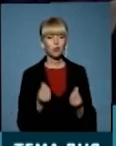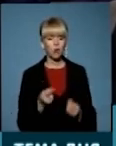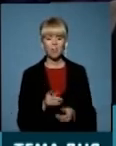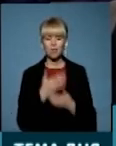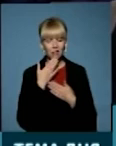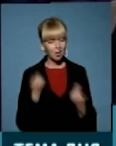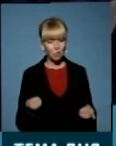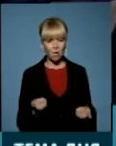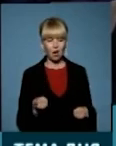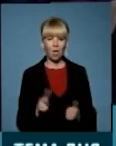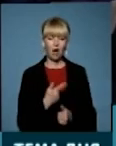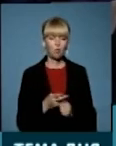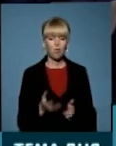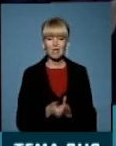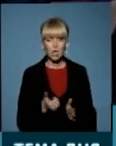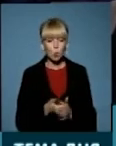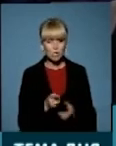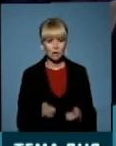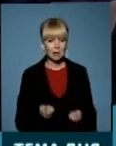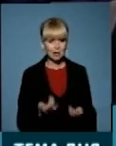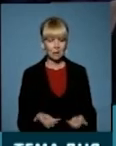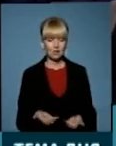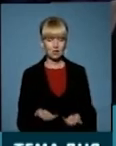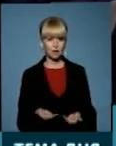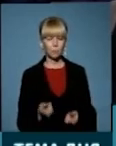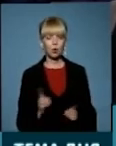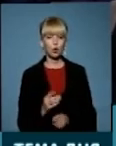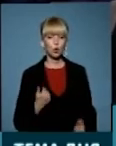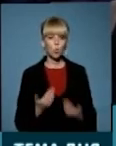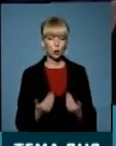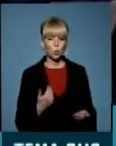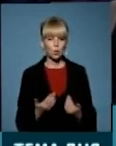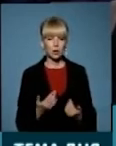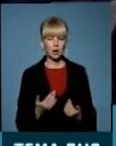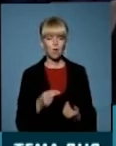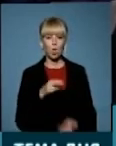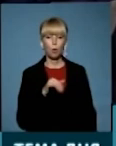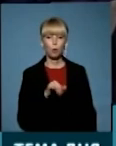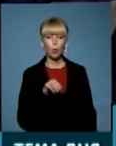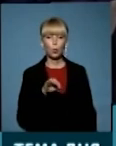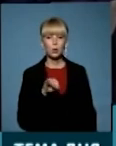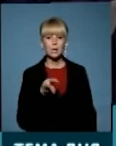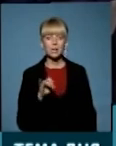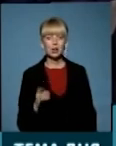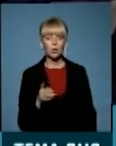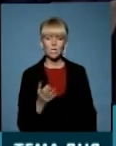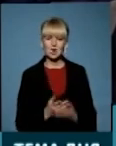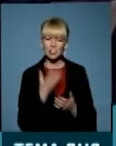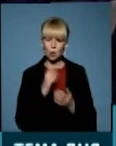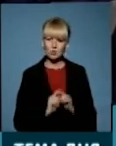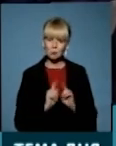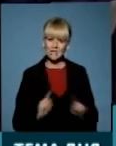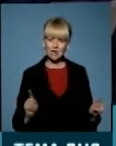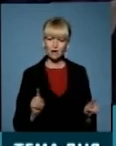їх немає, або недостатня їх кількість. Що стосується Путильського району, там трошки є своя специфіка, там